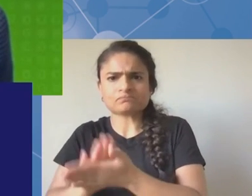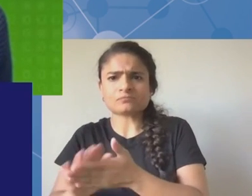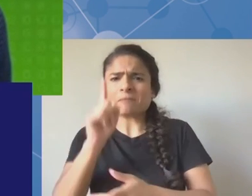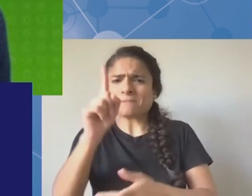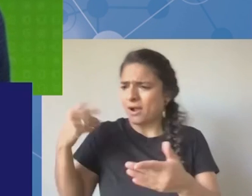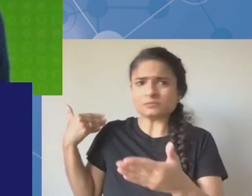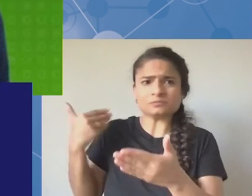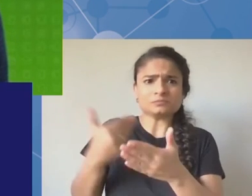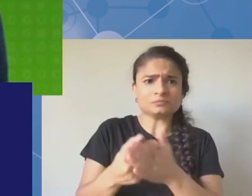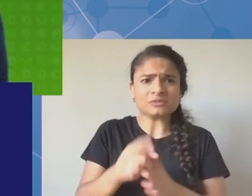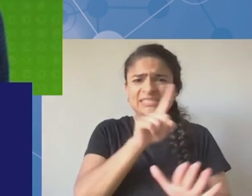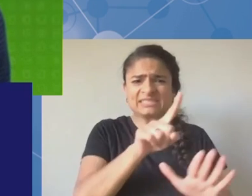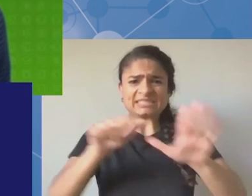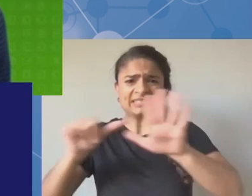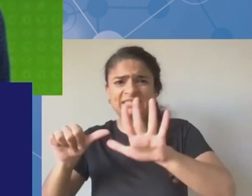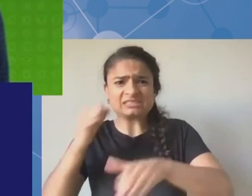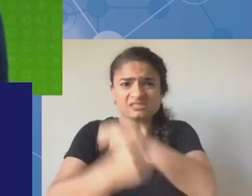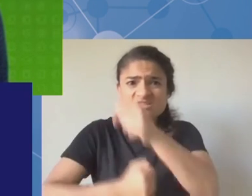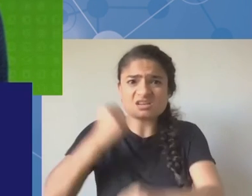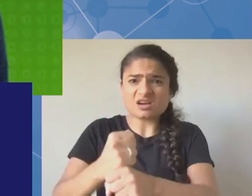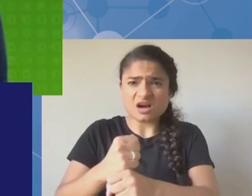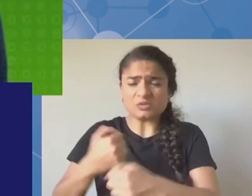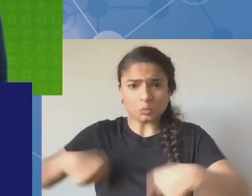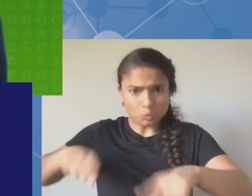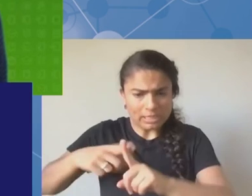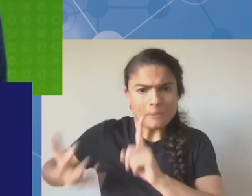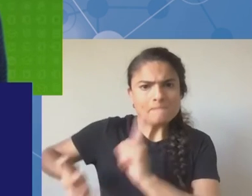Да, это было